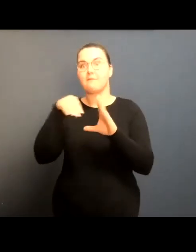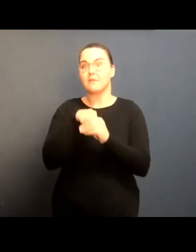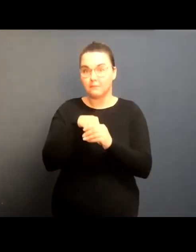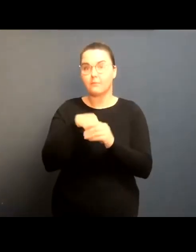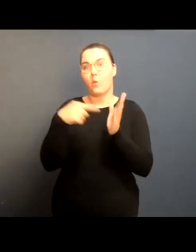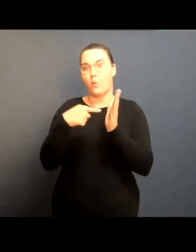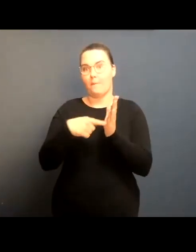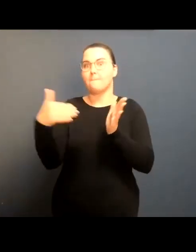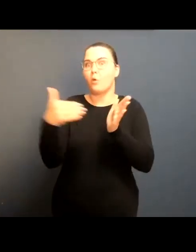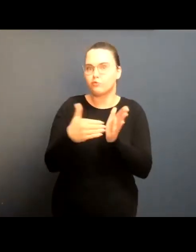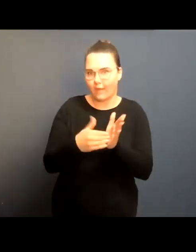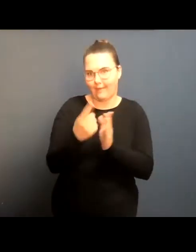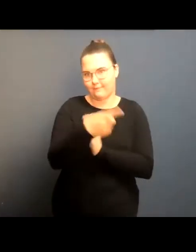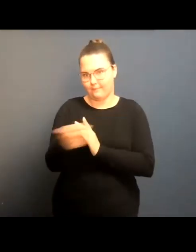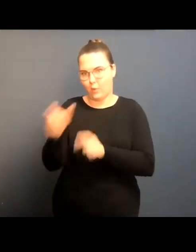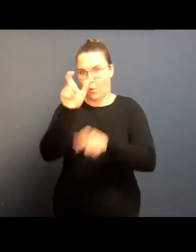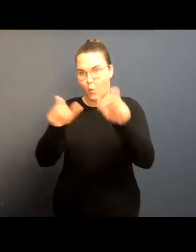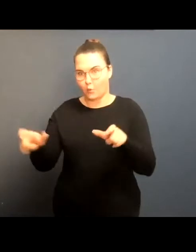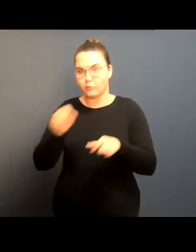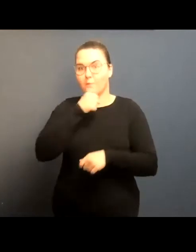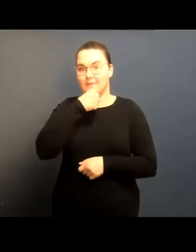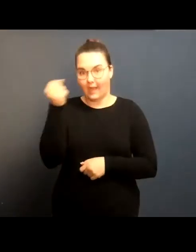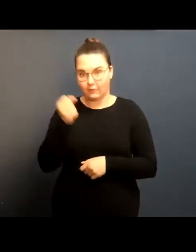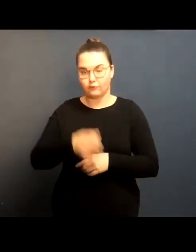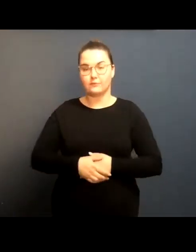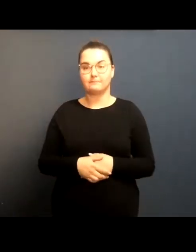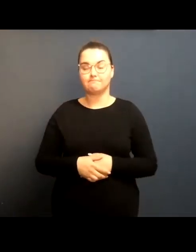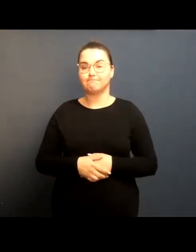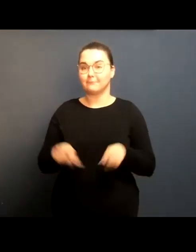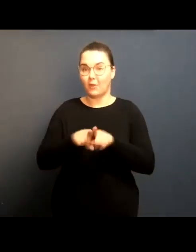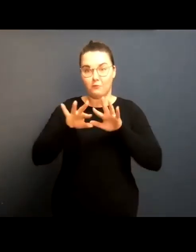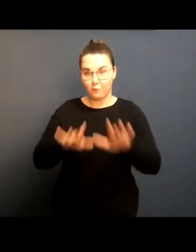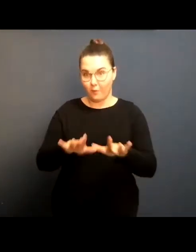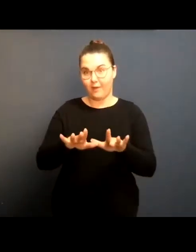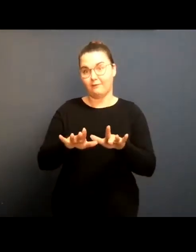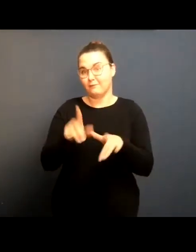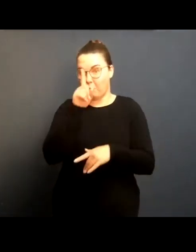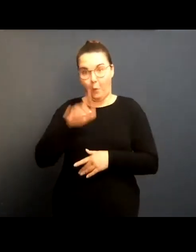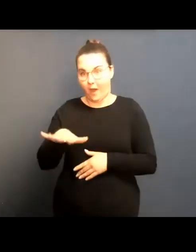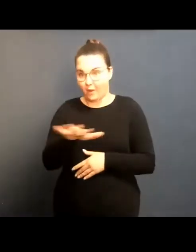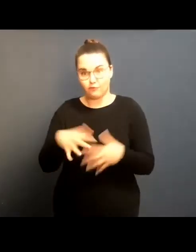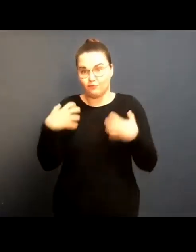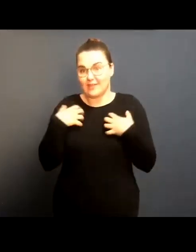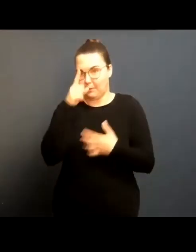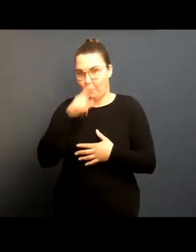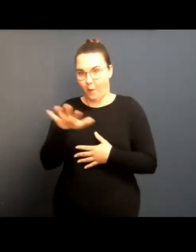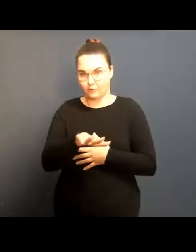o których tutaj mówimy, które gdzieś są stabilizowane społecznie. I zwróćcie Państwo uwagę na ten